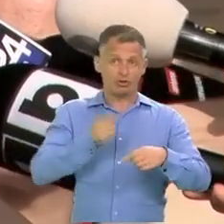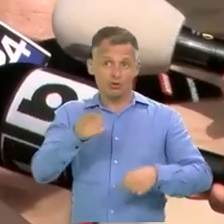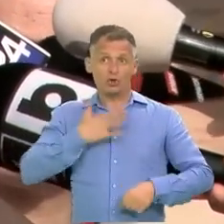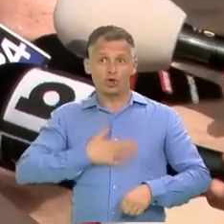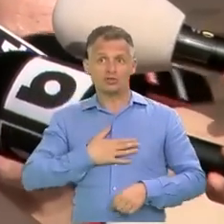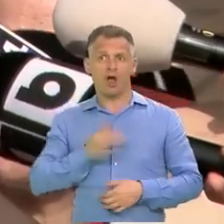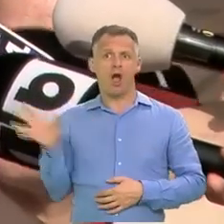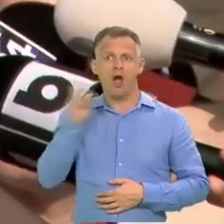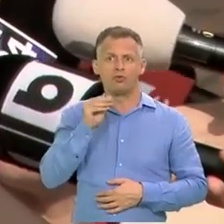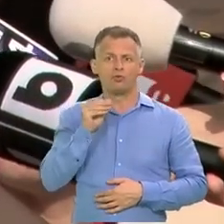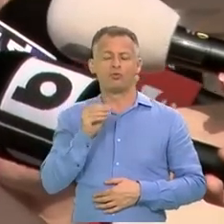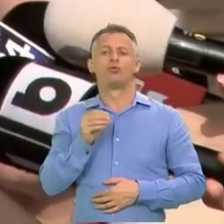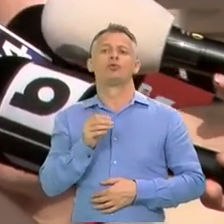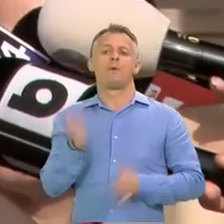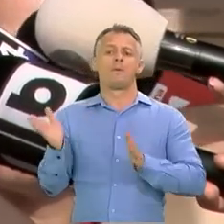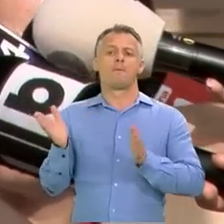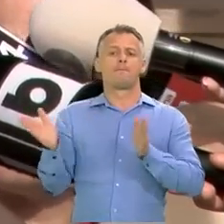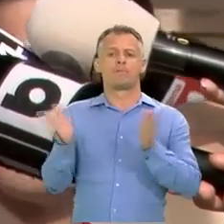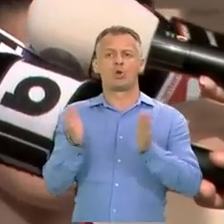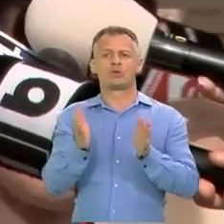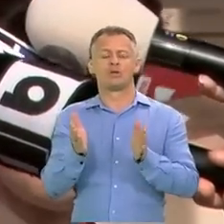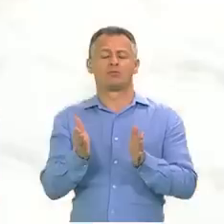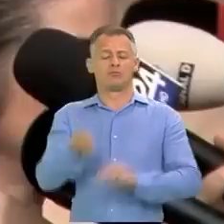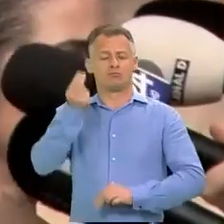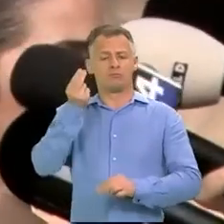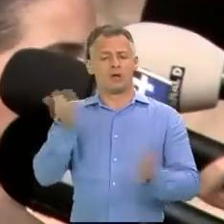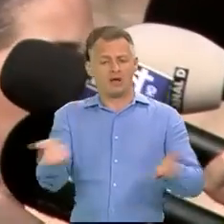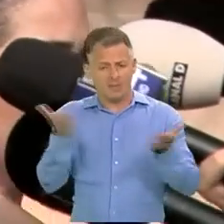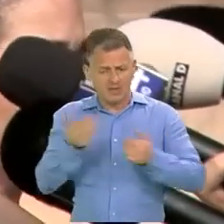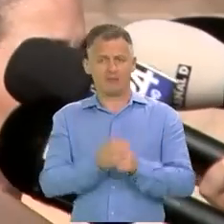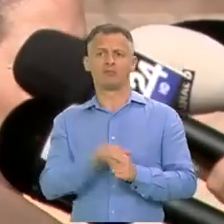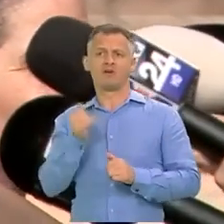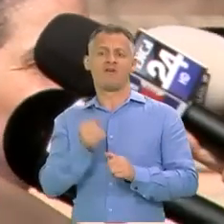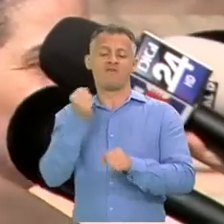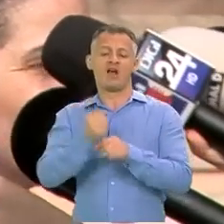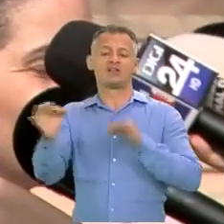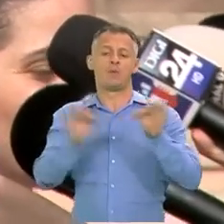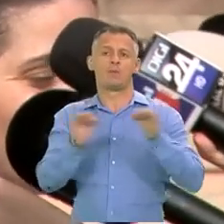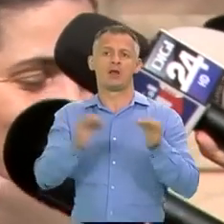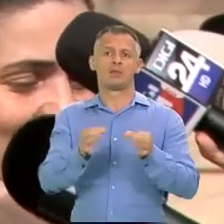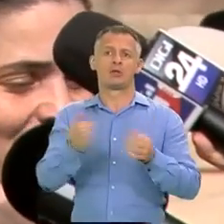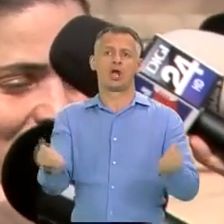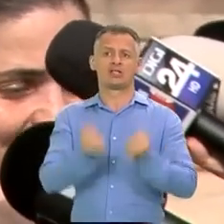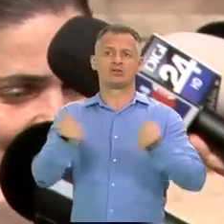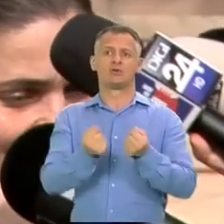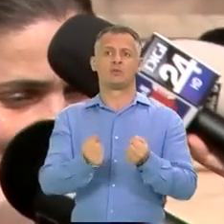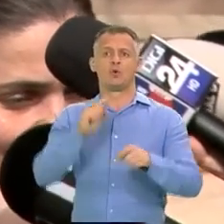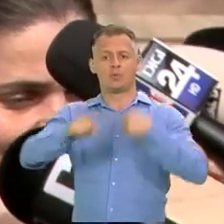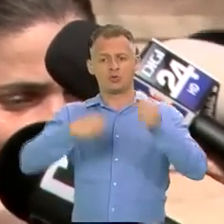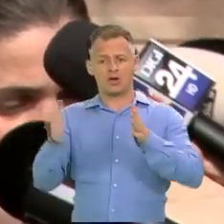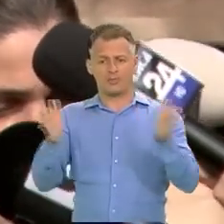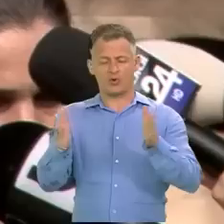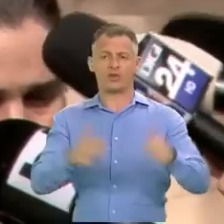să fie într-o perioadă mai mult decât rezonabilă. O să ne facem un plan de acțiune pe perioada